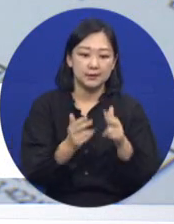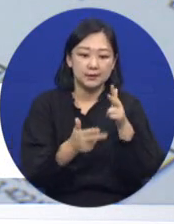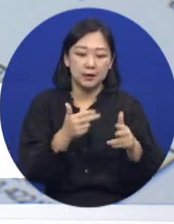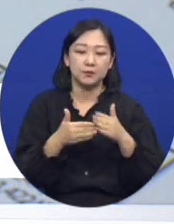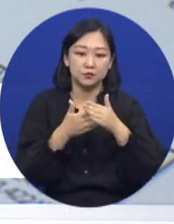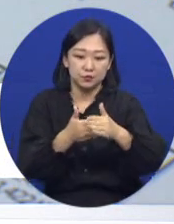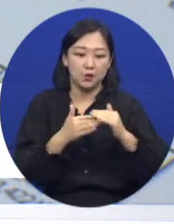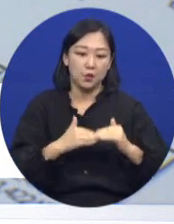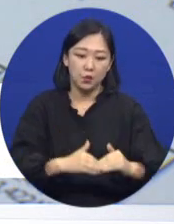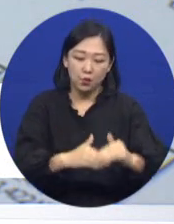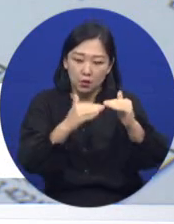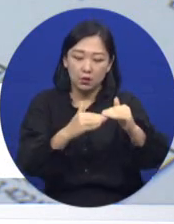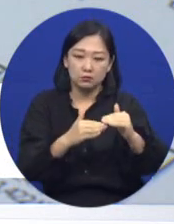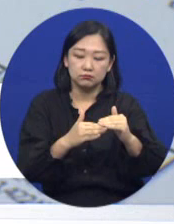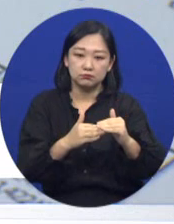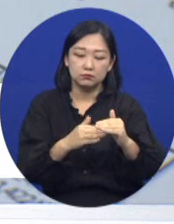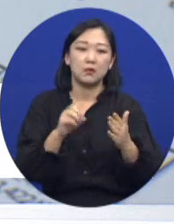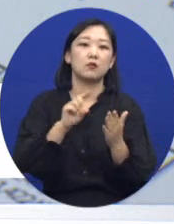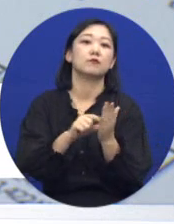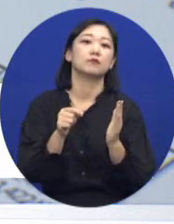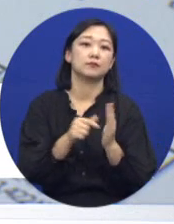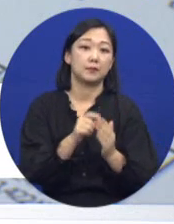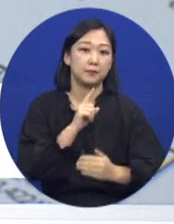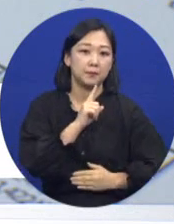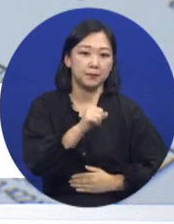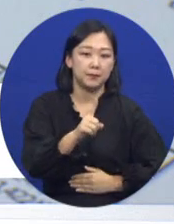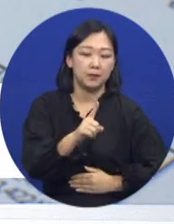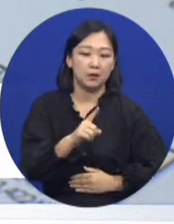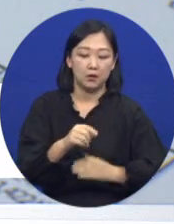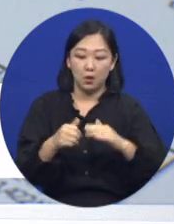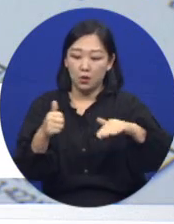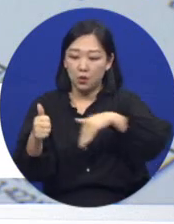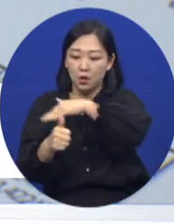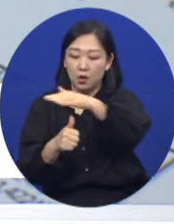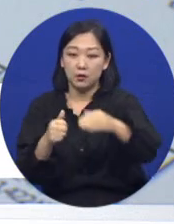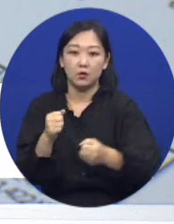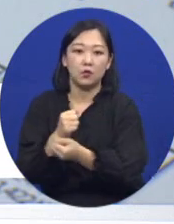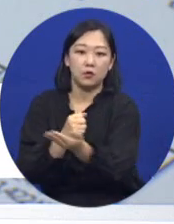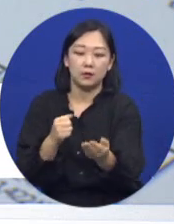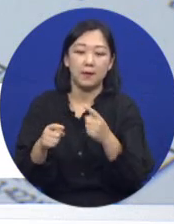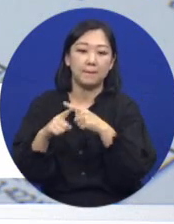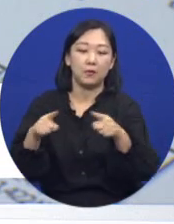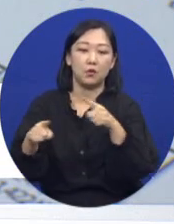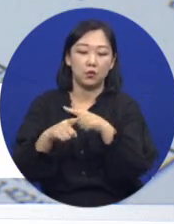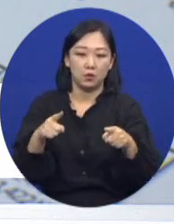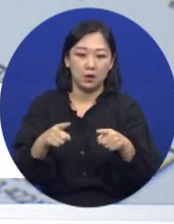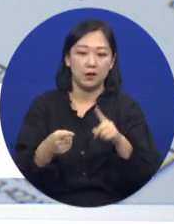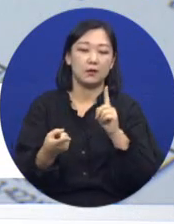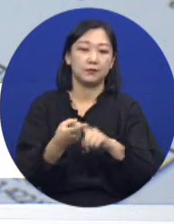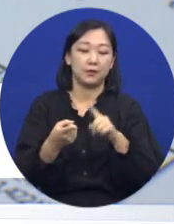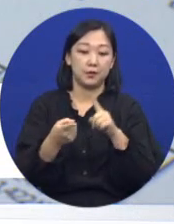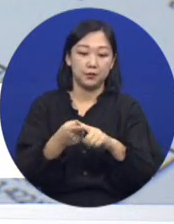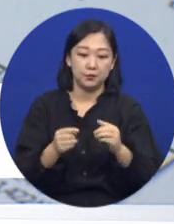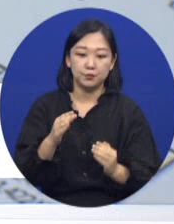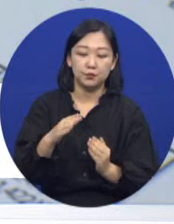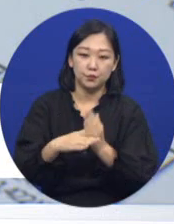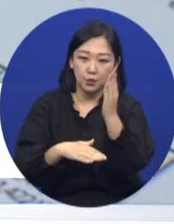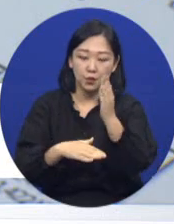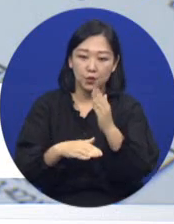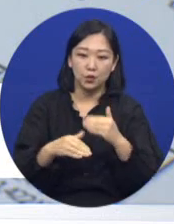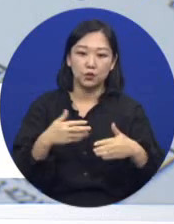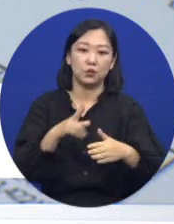추진 과정이 적법했다고 강변했고 환경영향평가 동의안을 원안 그대로 통과시켰던